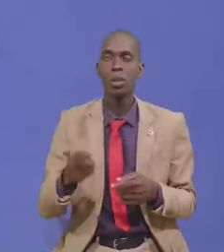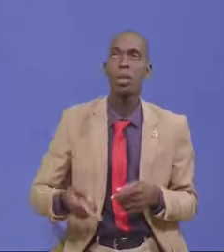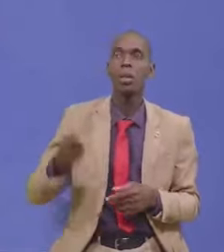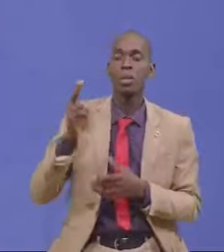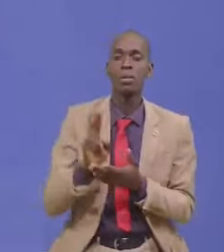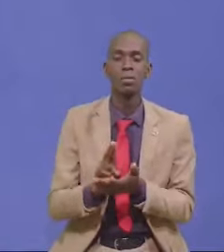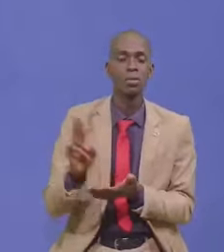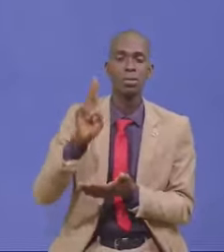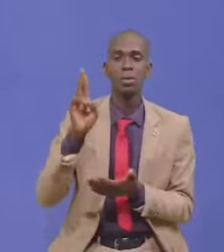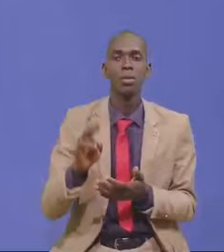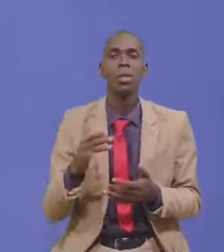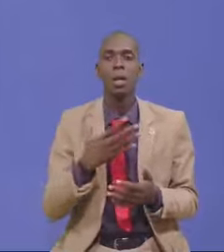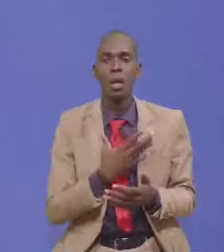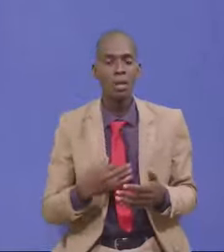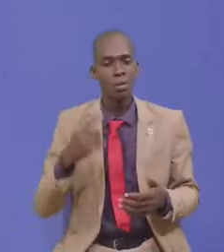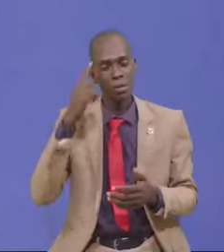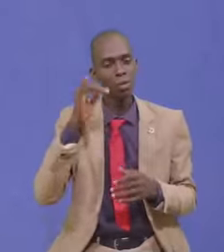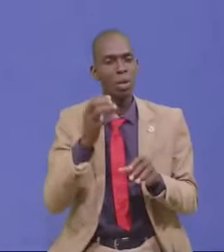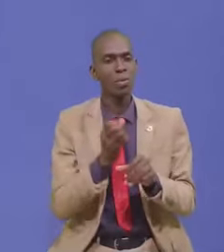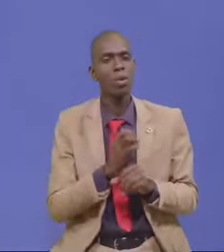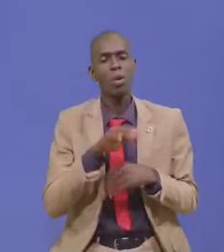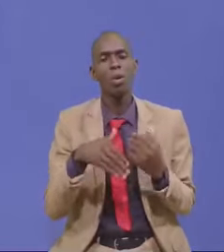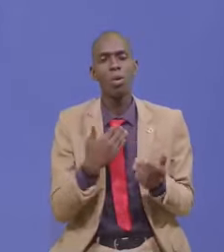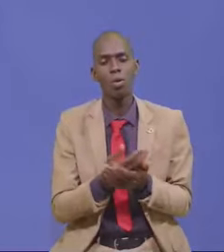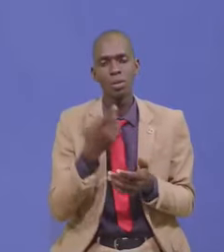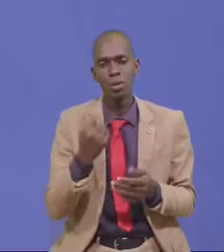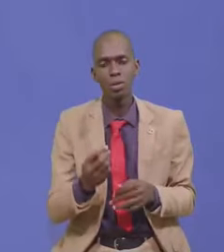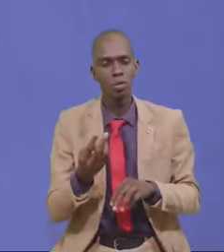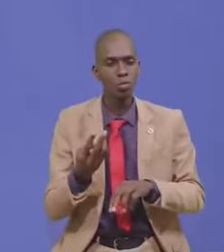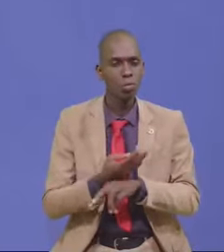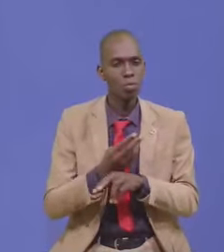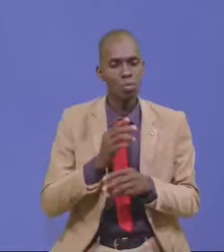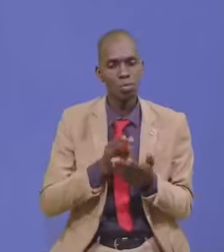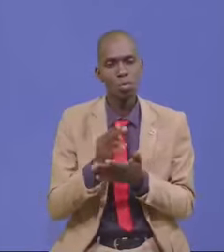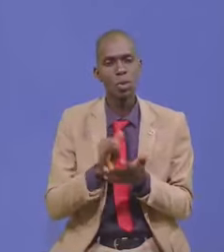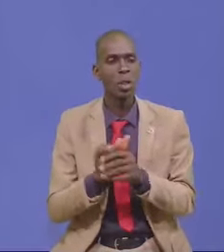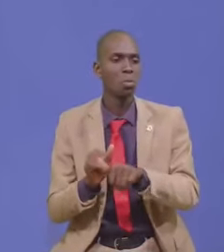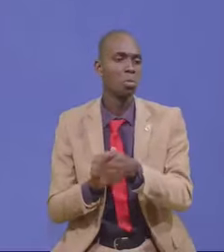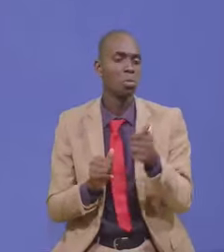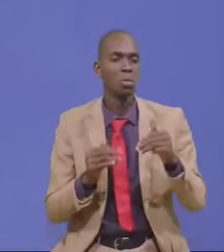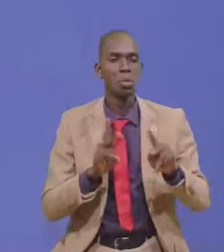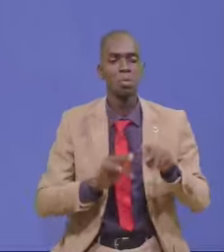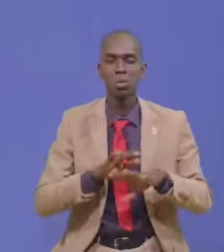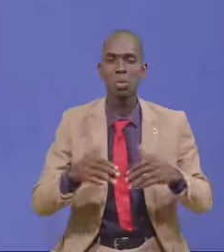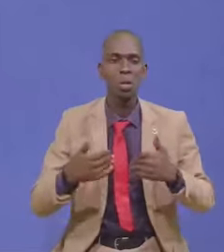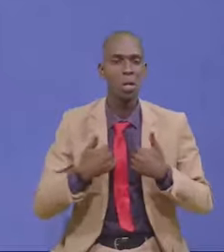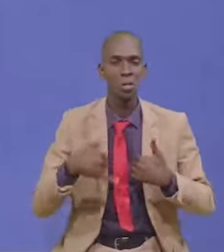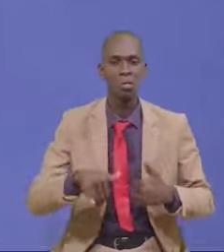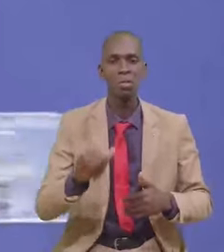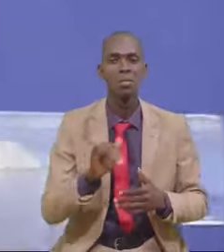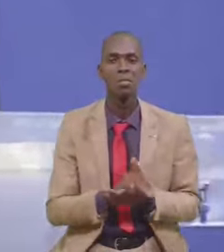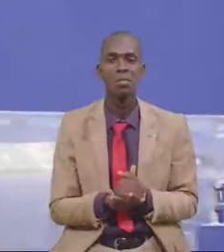et je me disais que si tu pouvais avoir la connaissance et la vérité mathématique sur la terre, vraiment tu auras quelque chose de précieux que les autres n'auront